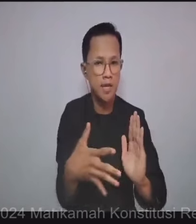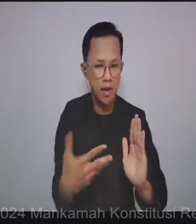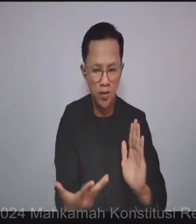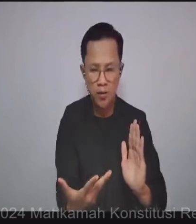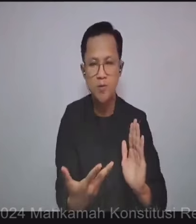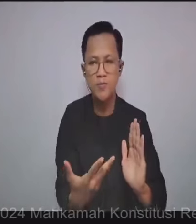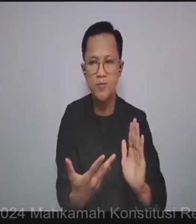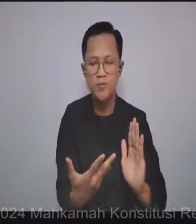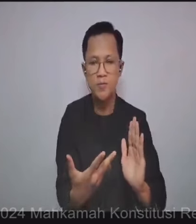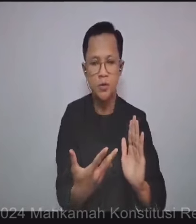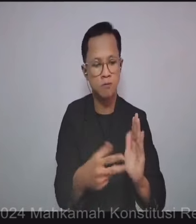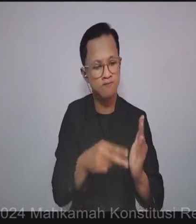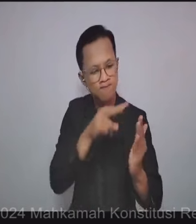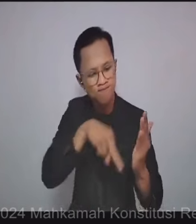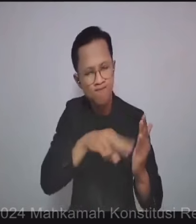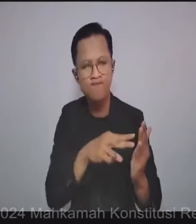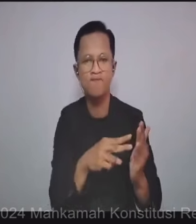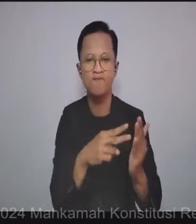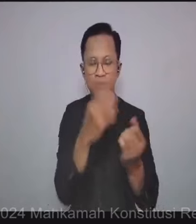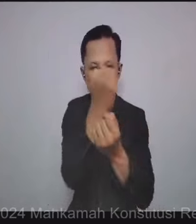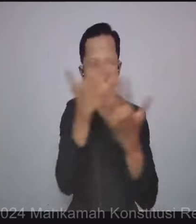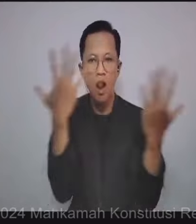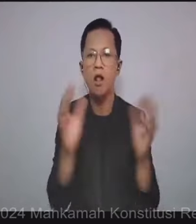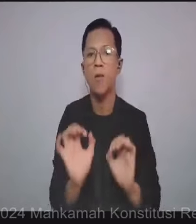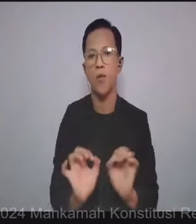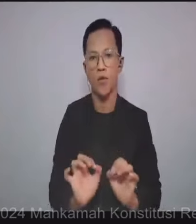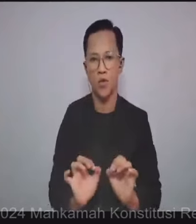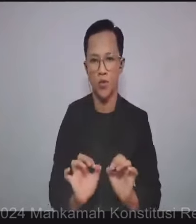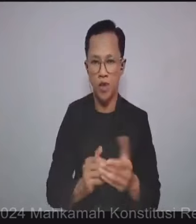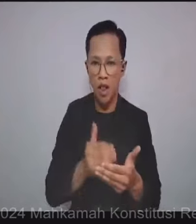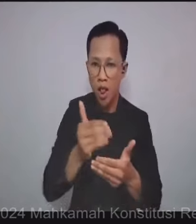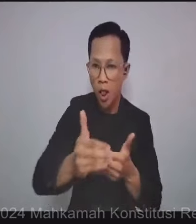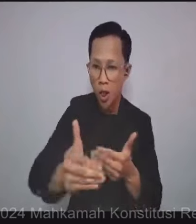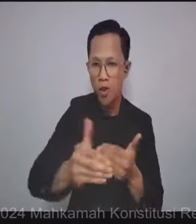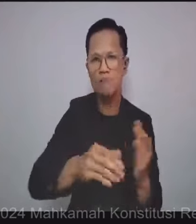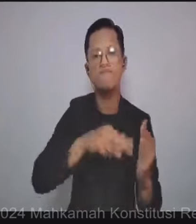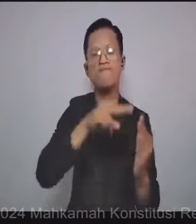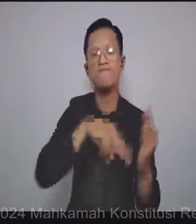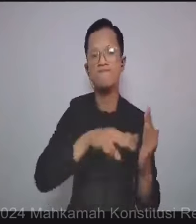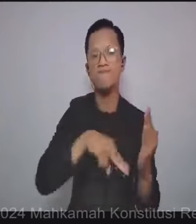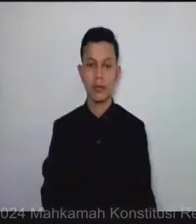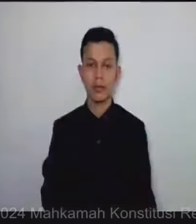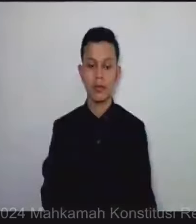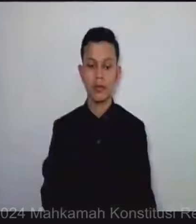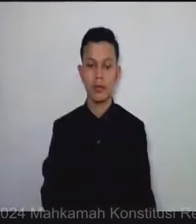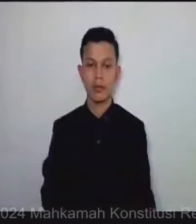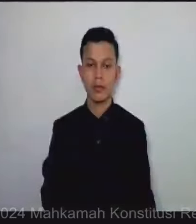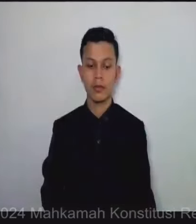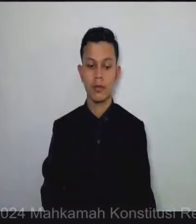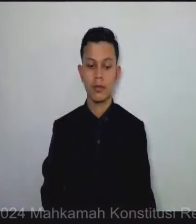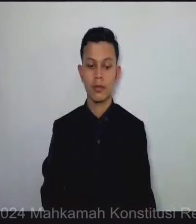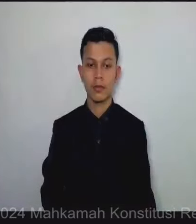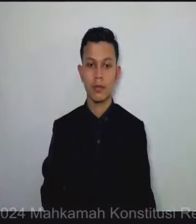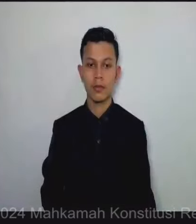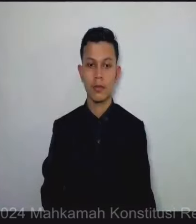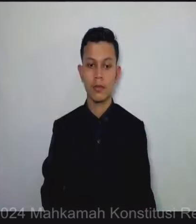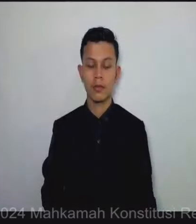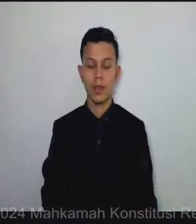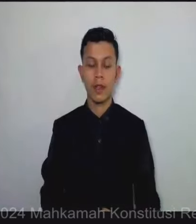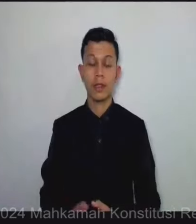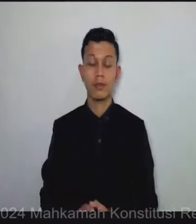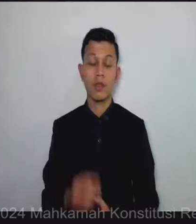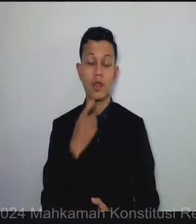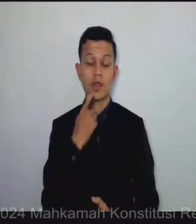yang tidak jelas dan kabur selanjutnya dianggap diucapkan menimbang bahwa terhadap terhadap Eksepsi termohon mengenai